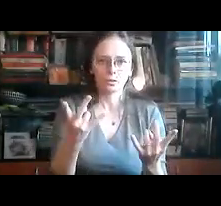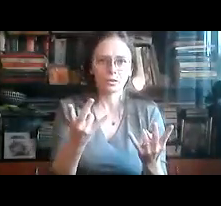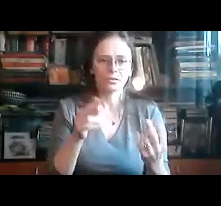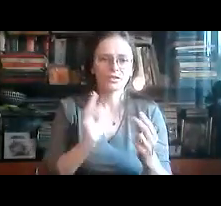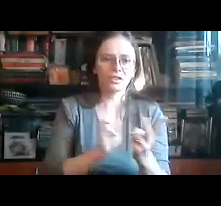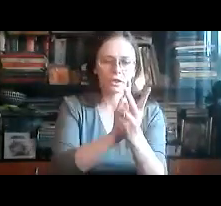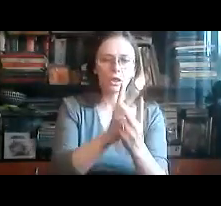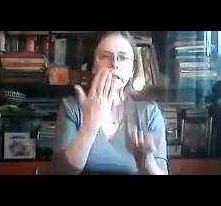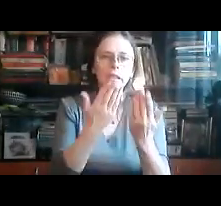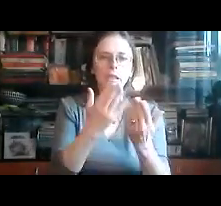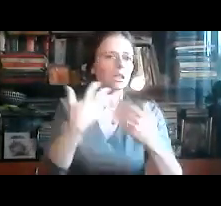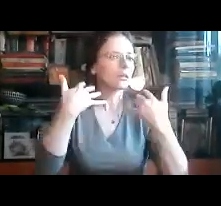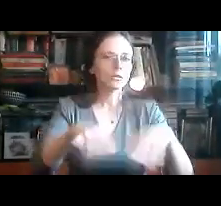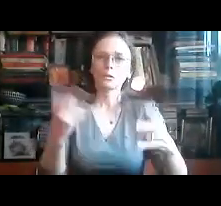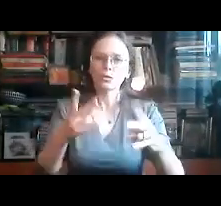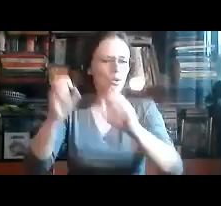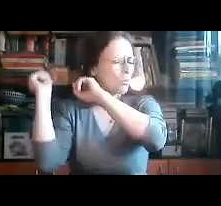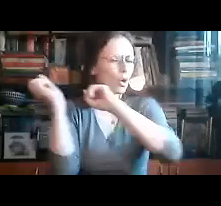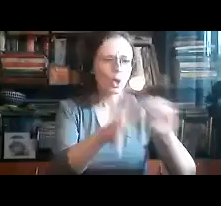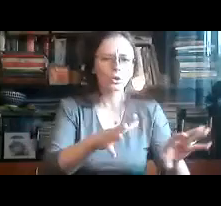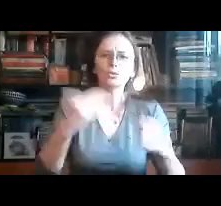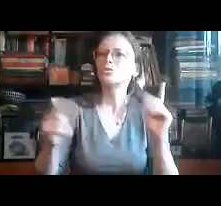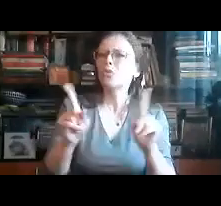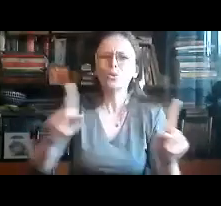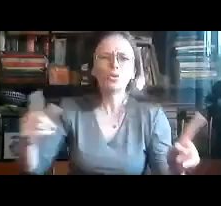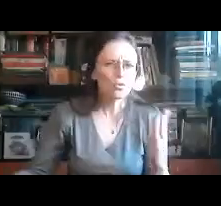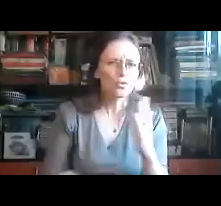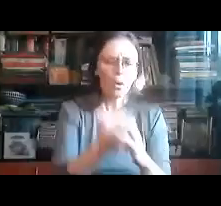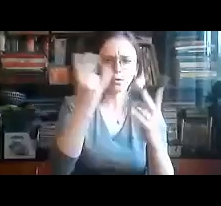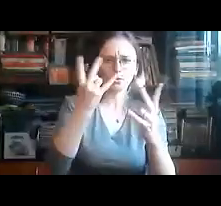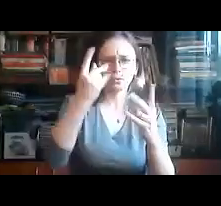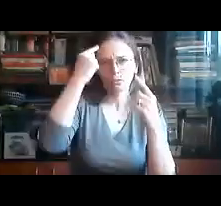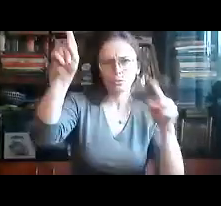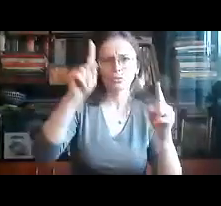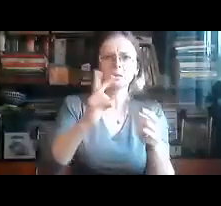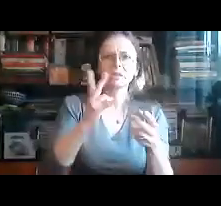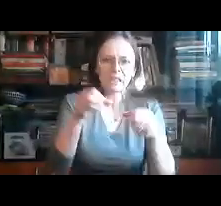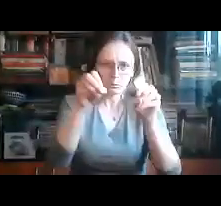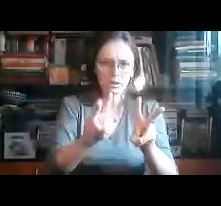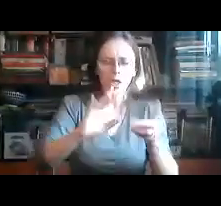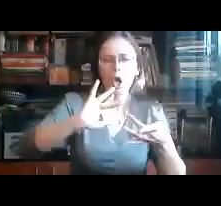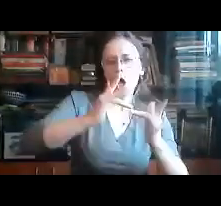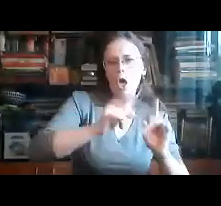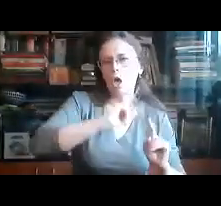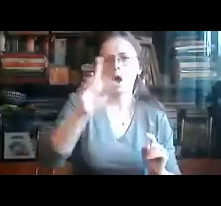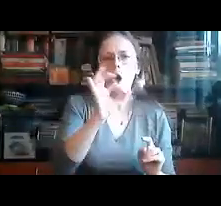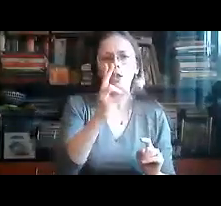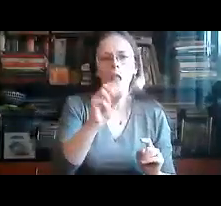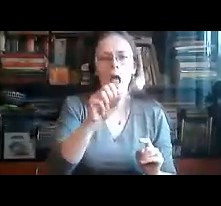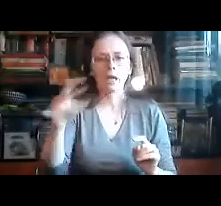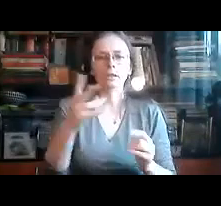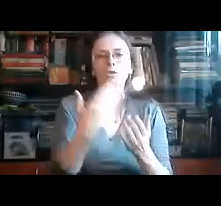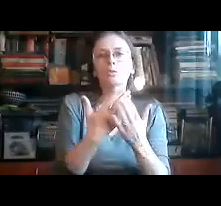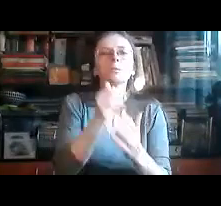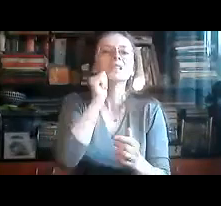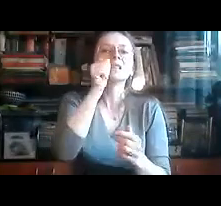сочинять что-то, что выйдет онлайн, будет доступно, прям завтра можно показывать. Вот это такая сейчас моя,